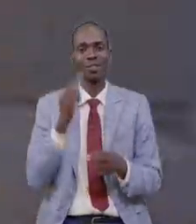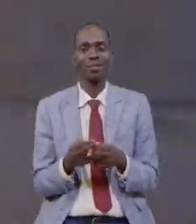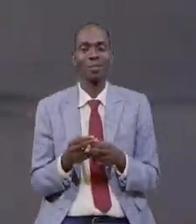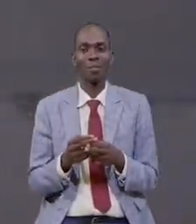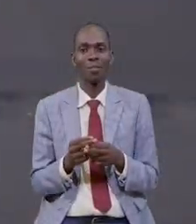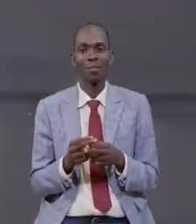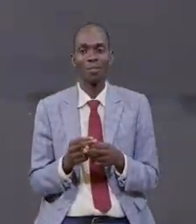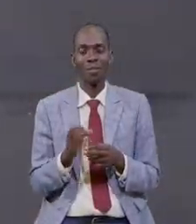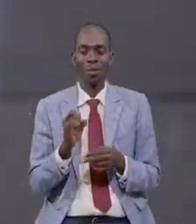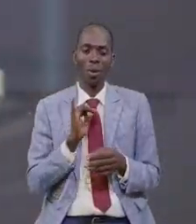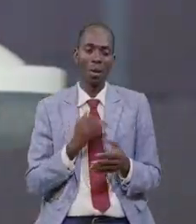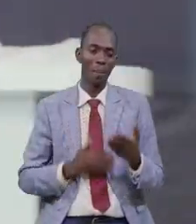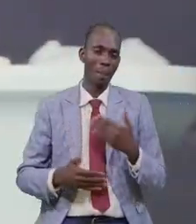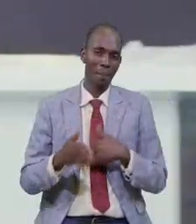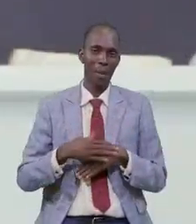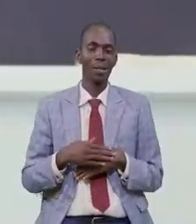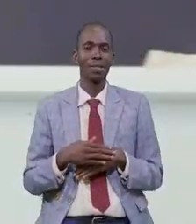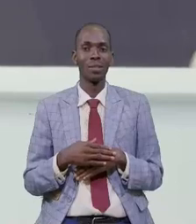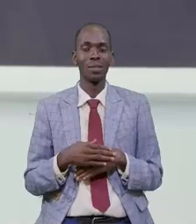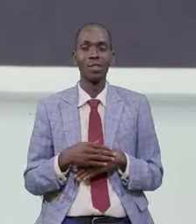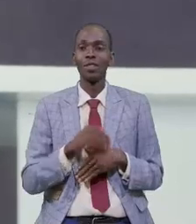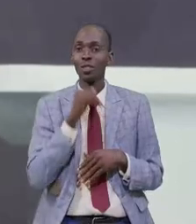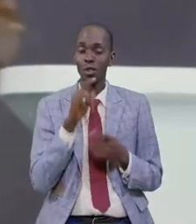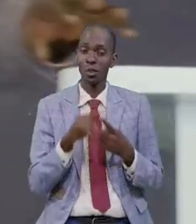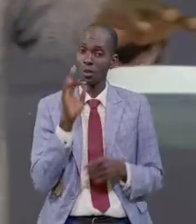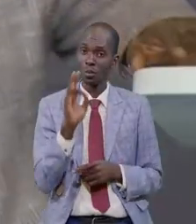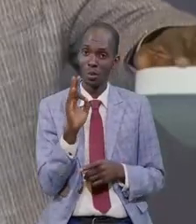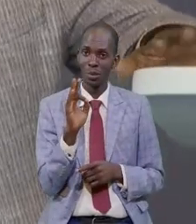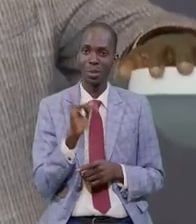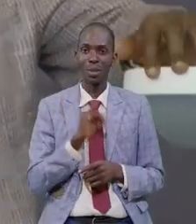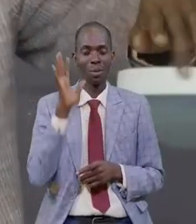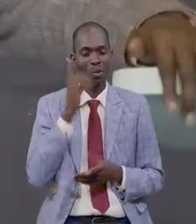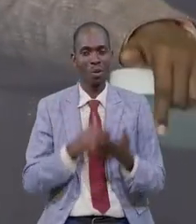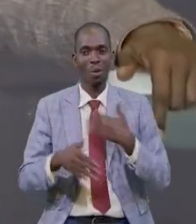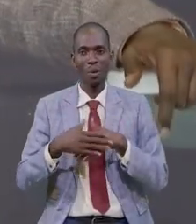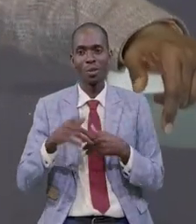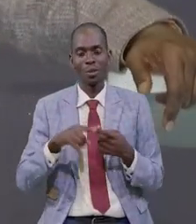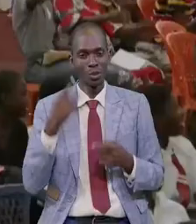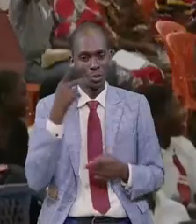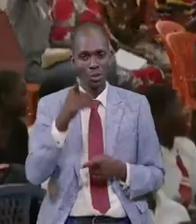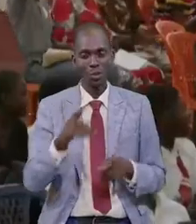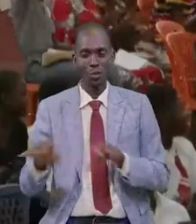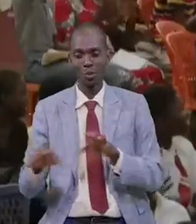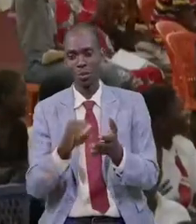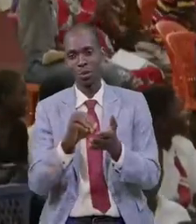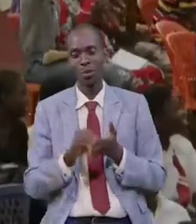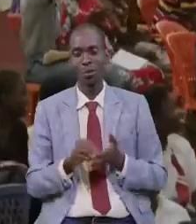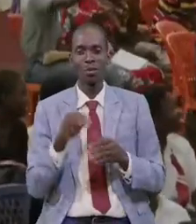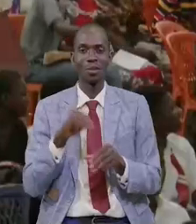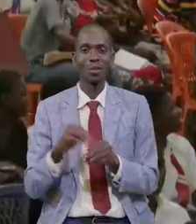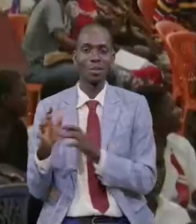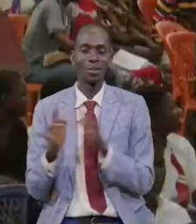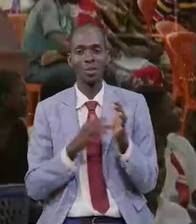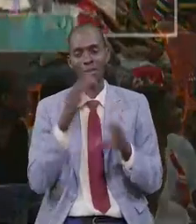moi alors je reviendrai pas pour prêcher je reviendrai pour vous voir accomplir de